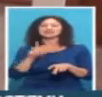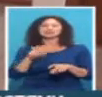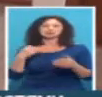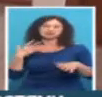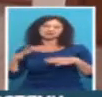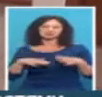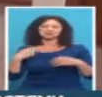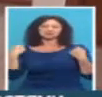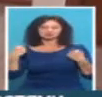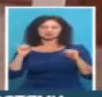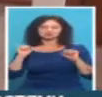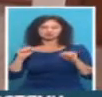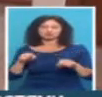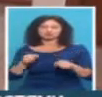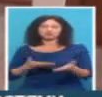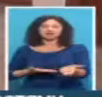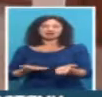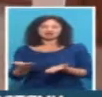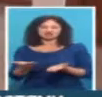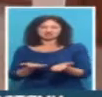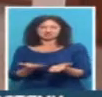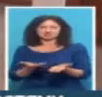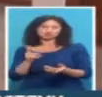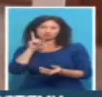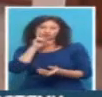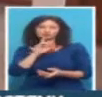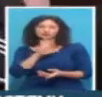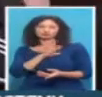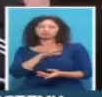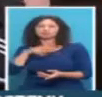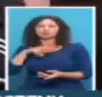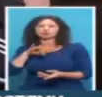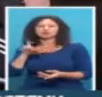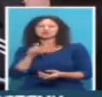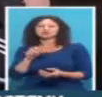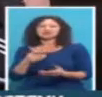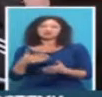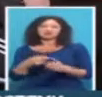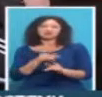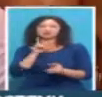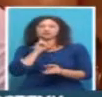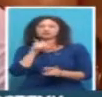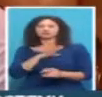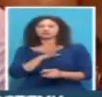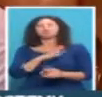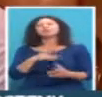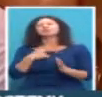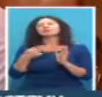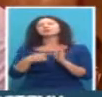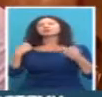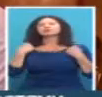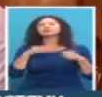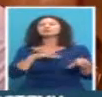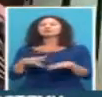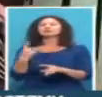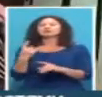спортом. Вот он наслыжник по лыжному спорту, чтобы ему было удобно, не натирал протез. Вопрос по культурно-массовым и спортивным мероприятиям был решен в